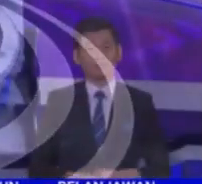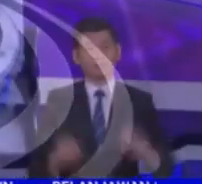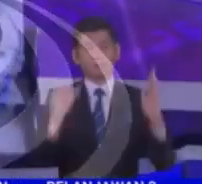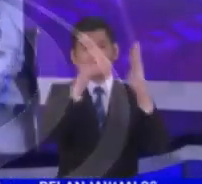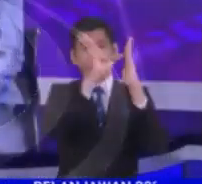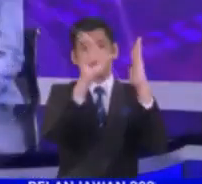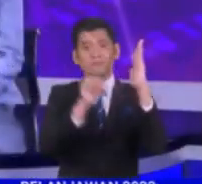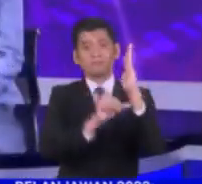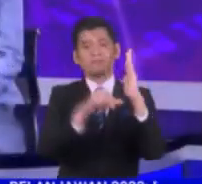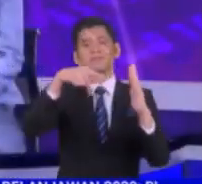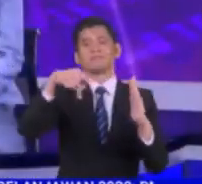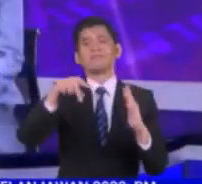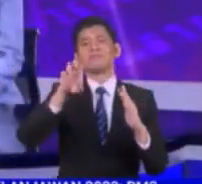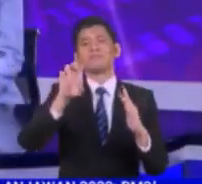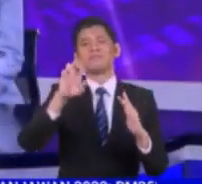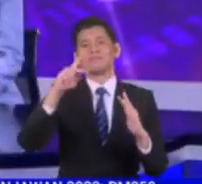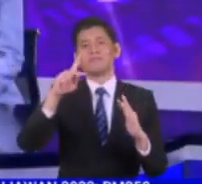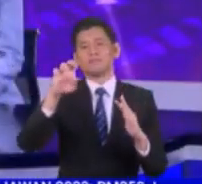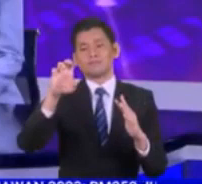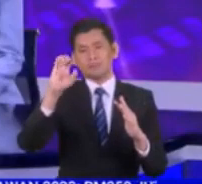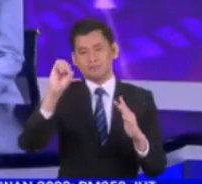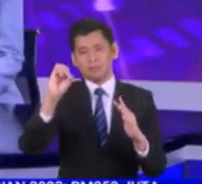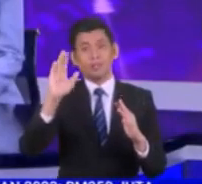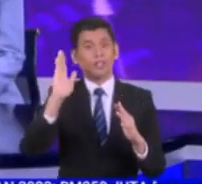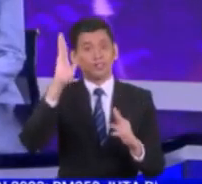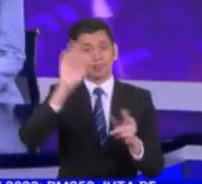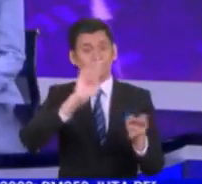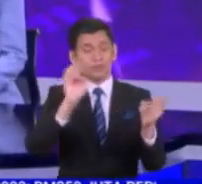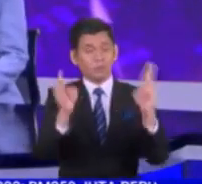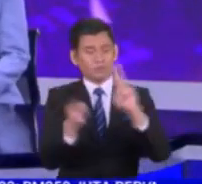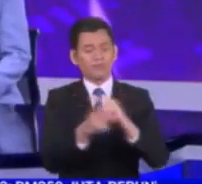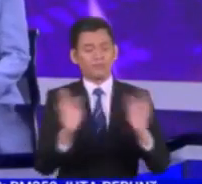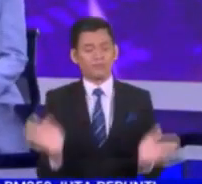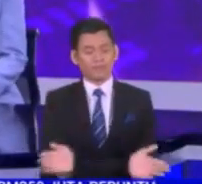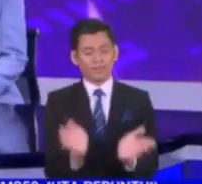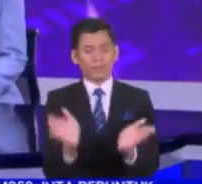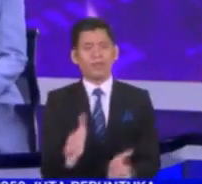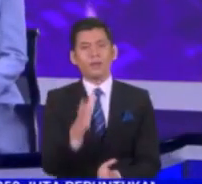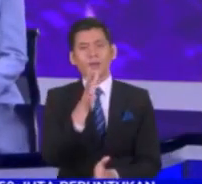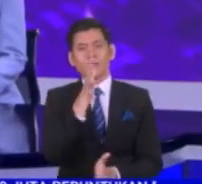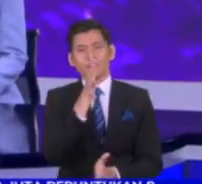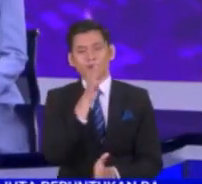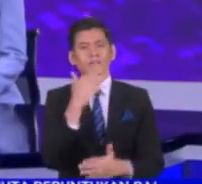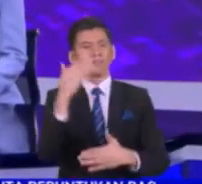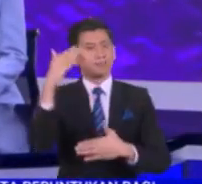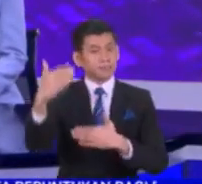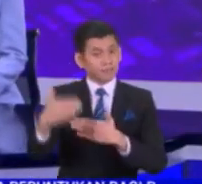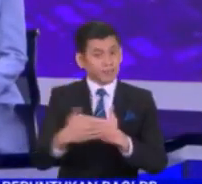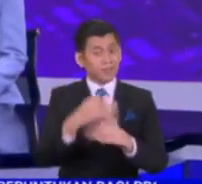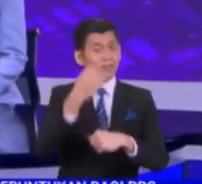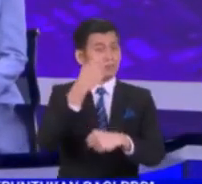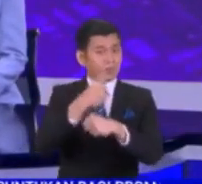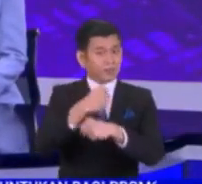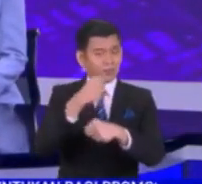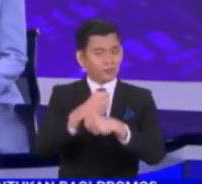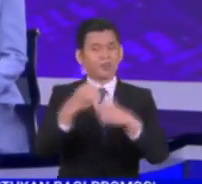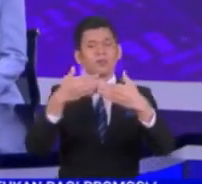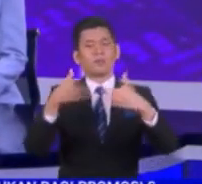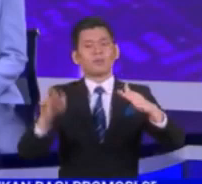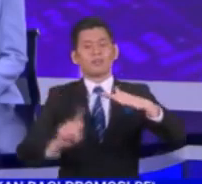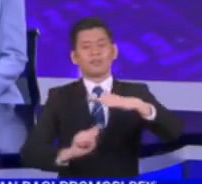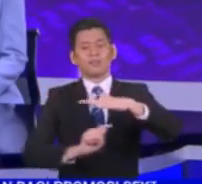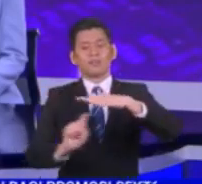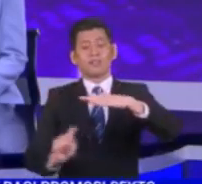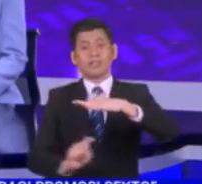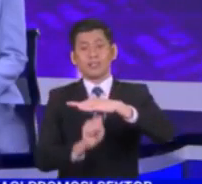Akta Perkeso bakal dipindah bagi menggalakkan lebih ramai ibu kembali bekerja selepas melahirkan anak. Prosedur pembukaan taska di